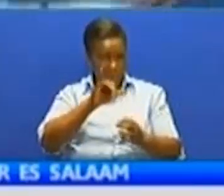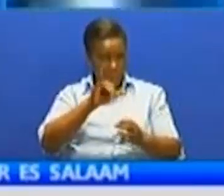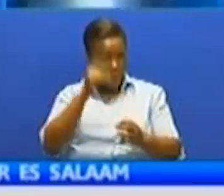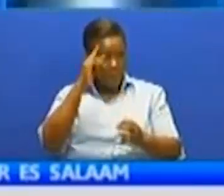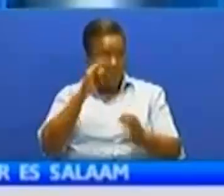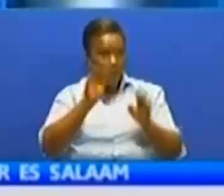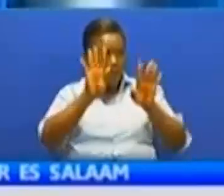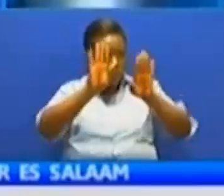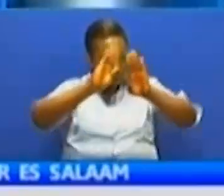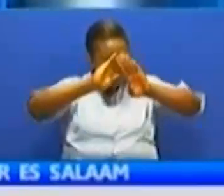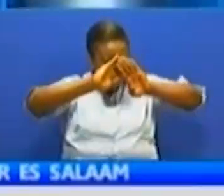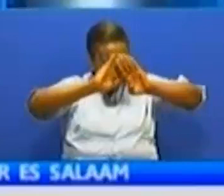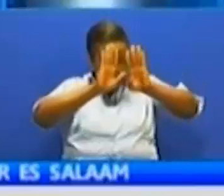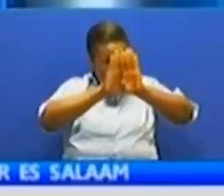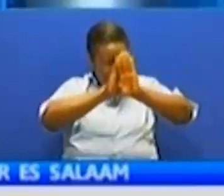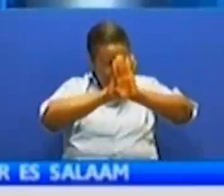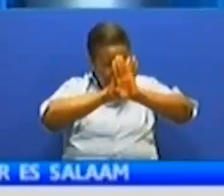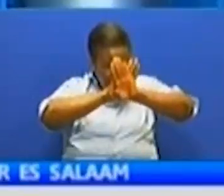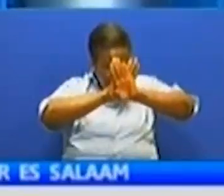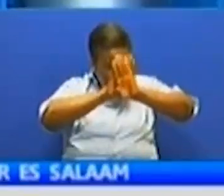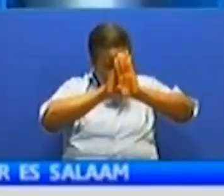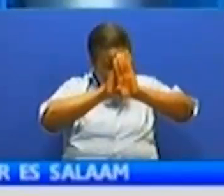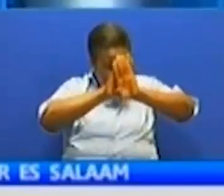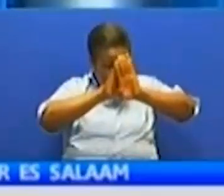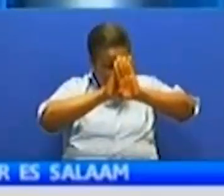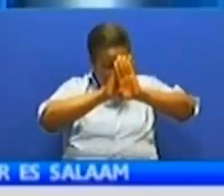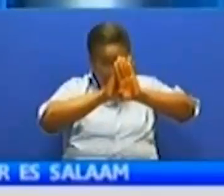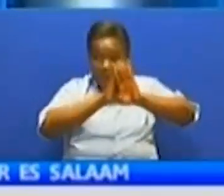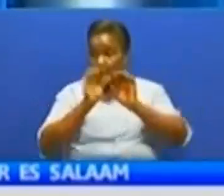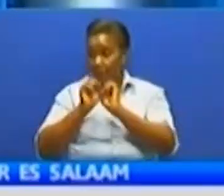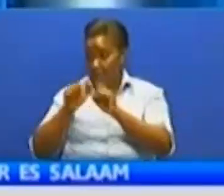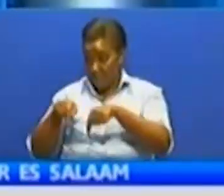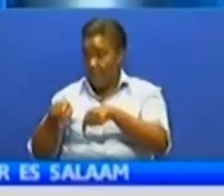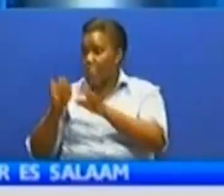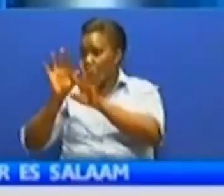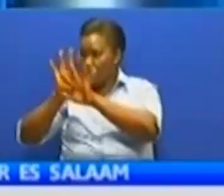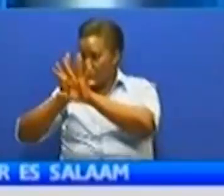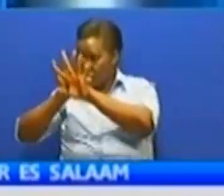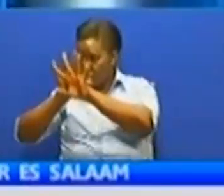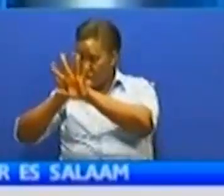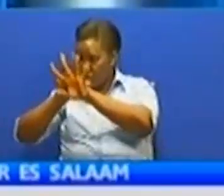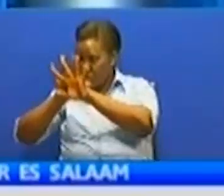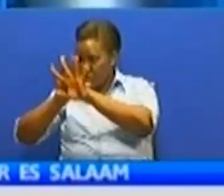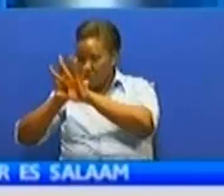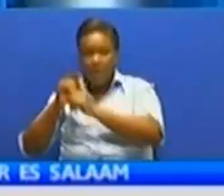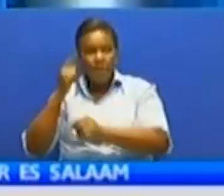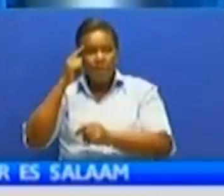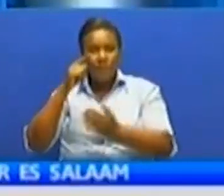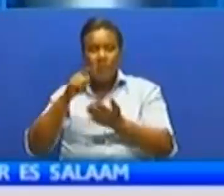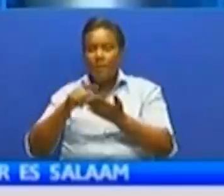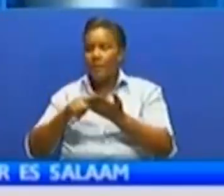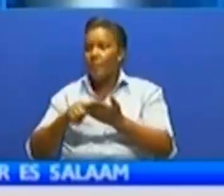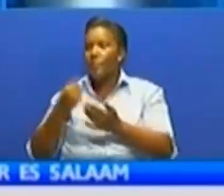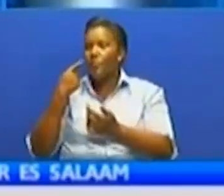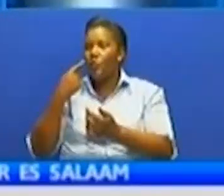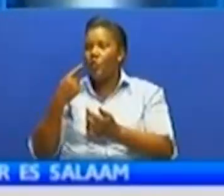kivuli kile kizito. Aha. Then mwezi ungeonekana, sehemu fulani ya mwezi ungekuwa na